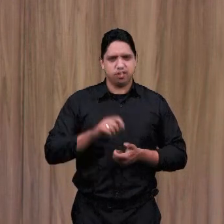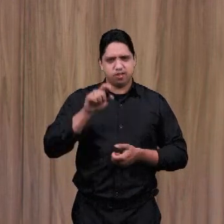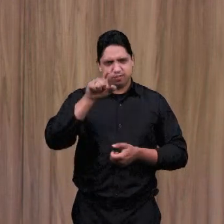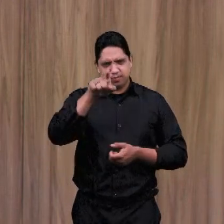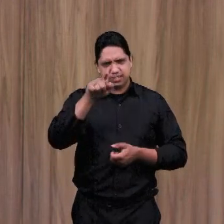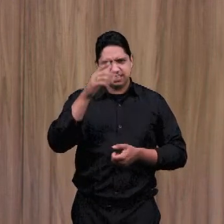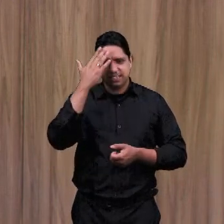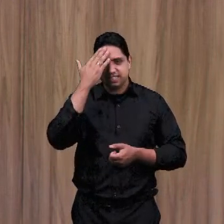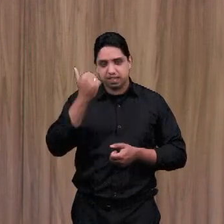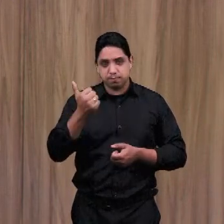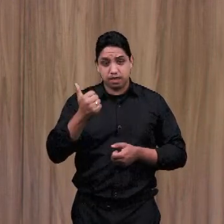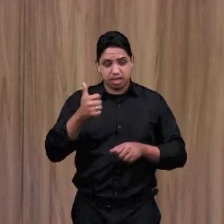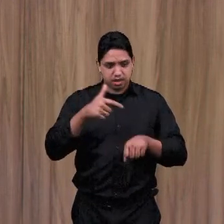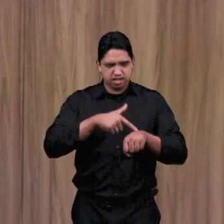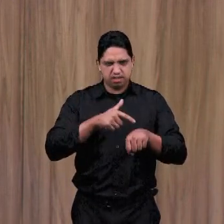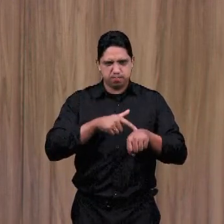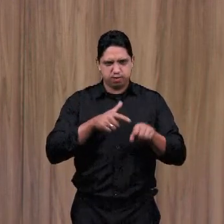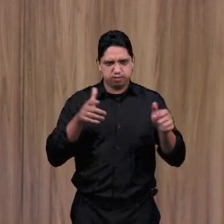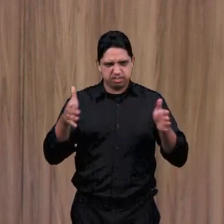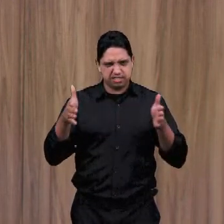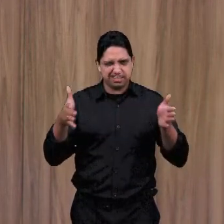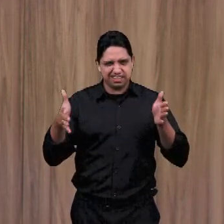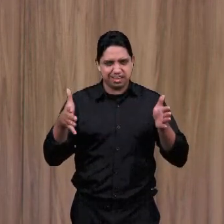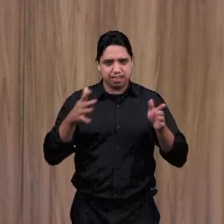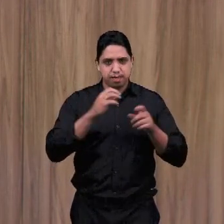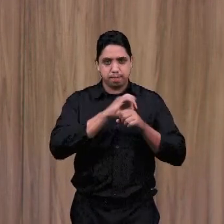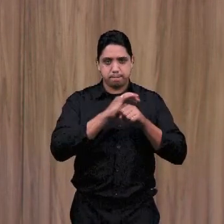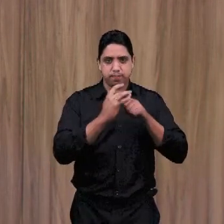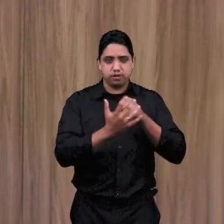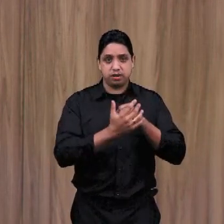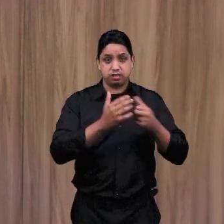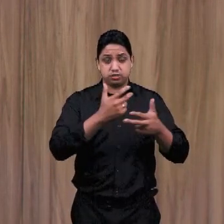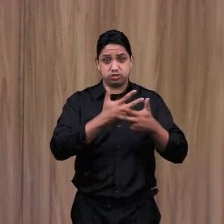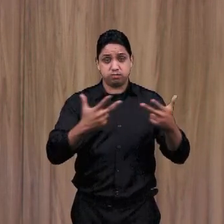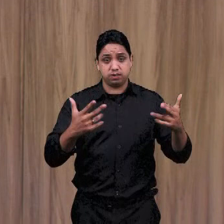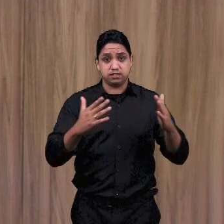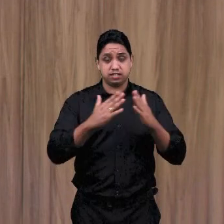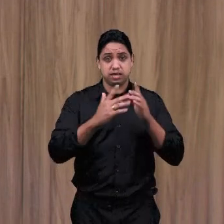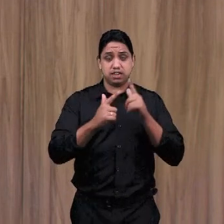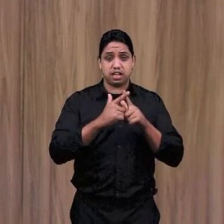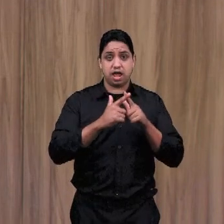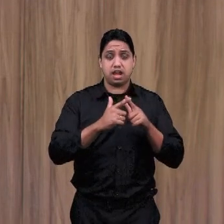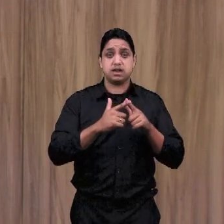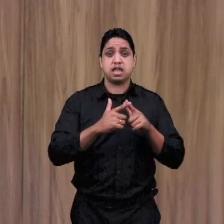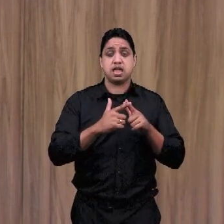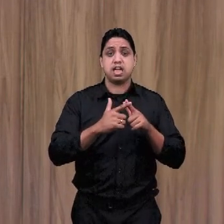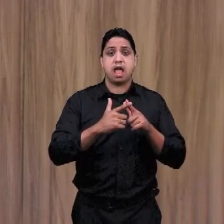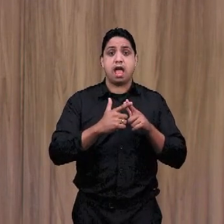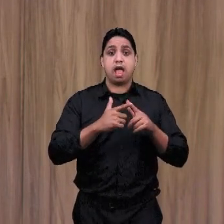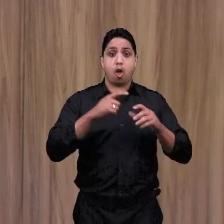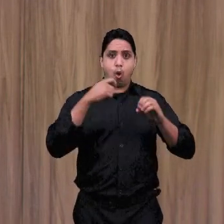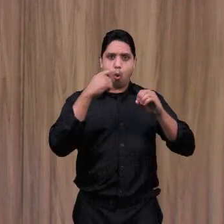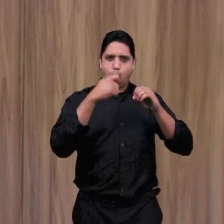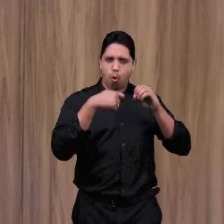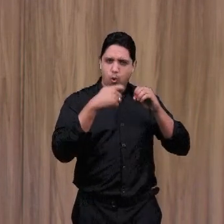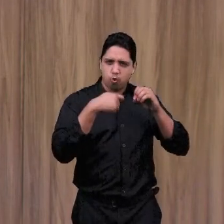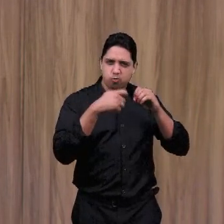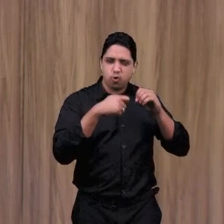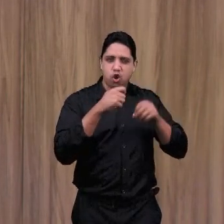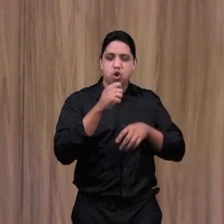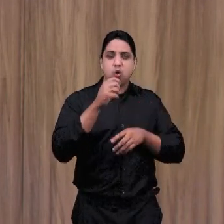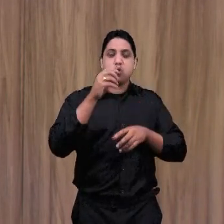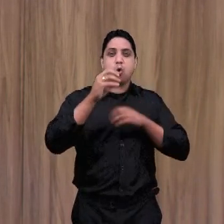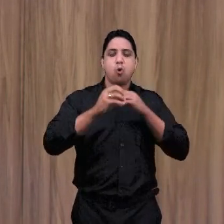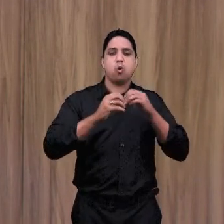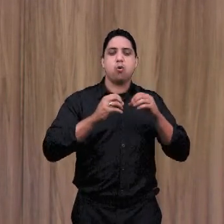Vous savez que pendant ce temps de pandémie, plusieurs églises, même que virtuellement, beaucoup travaillé. Les classes ont étudié